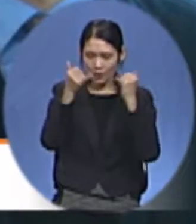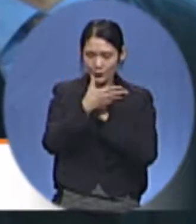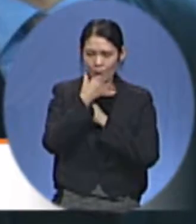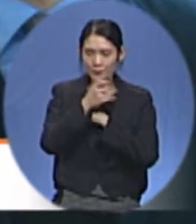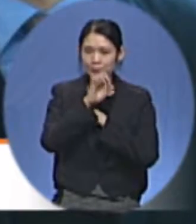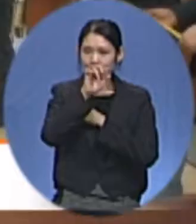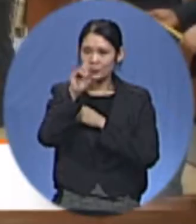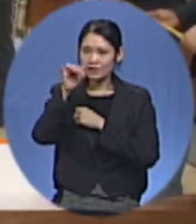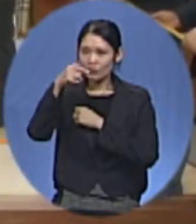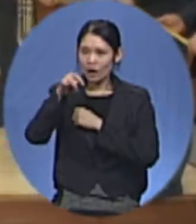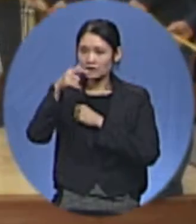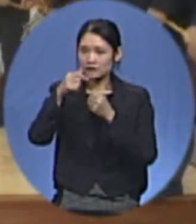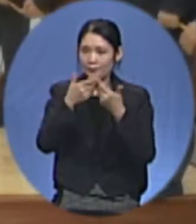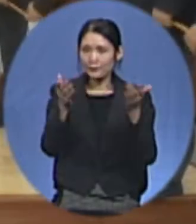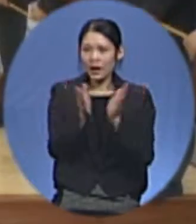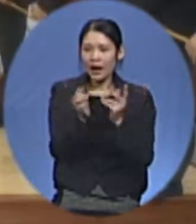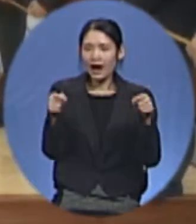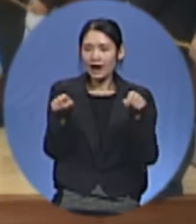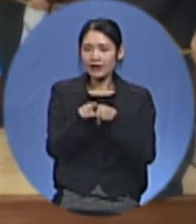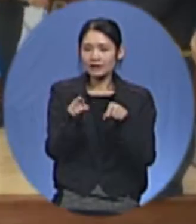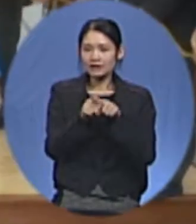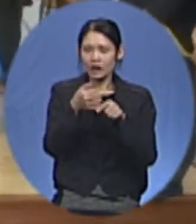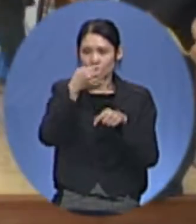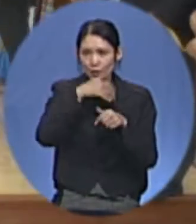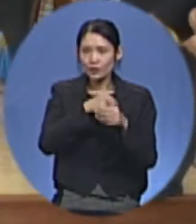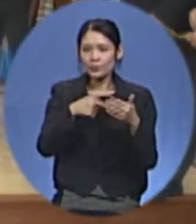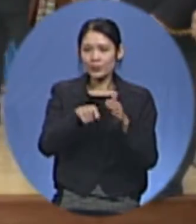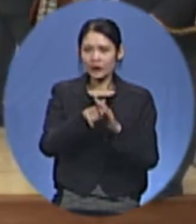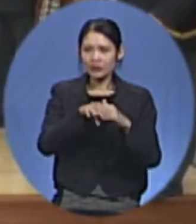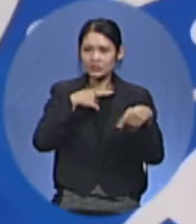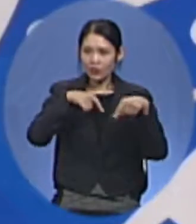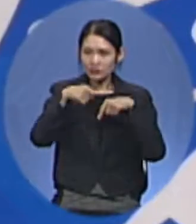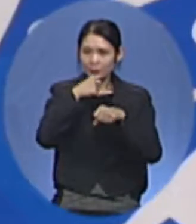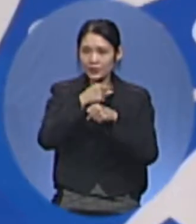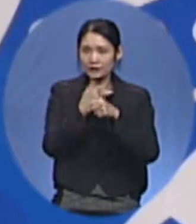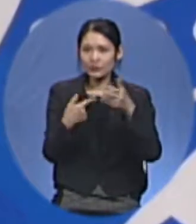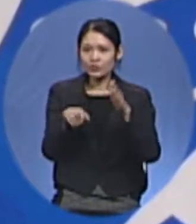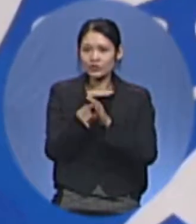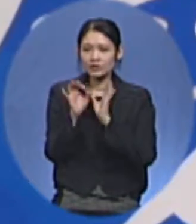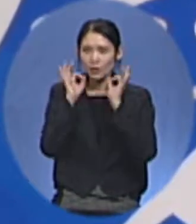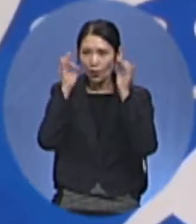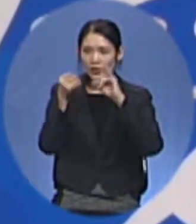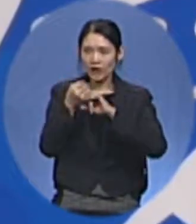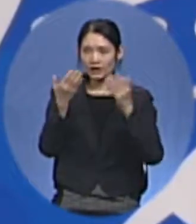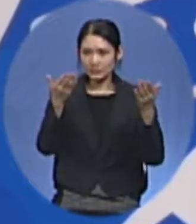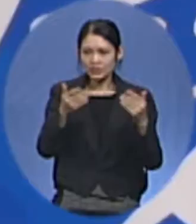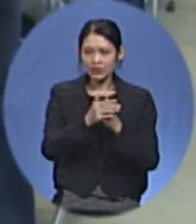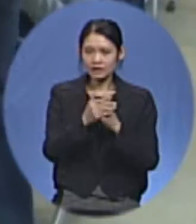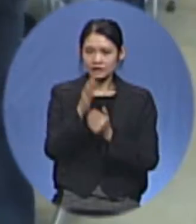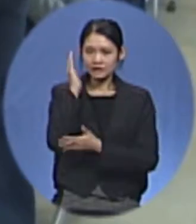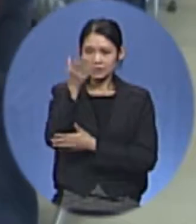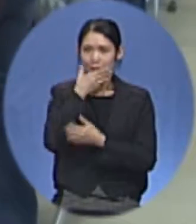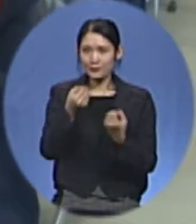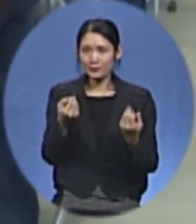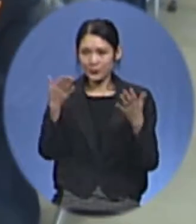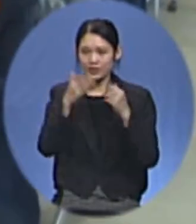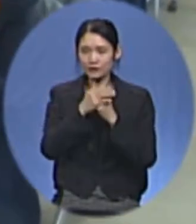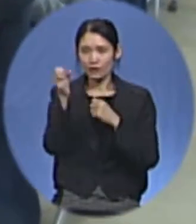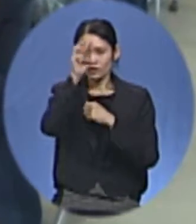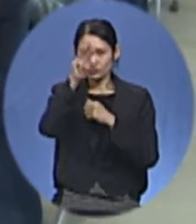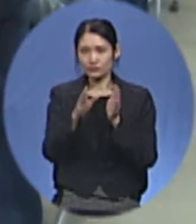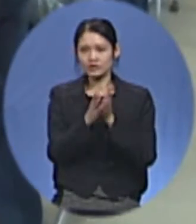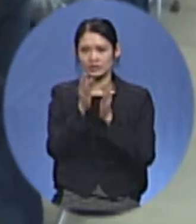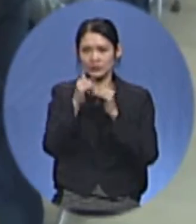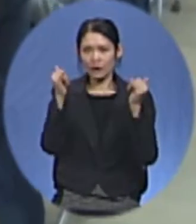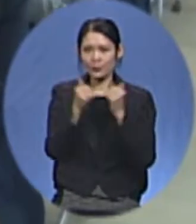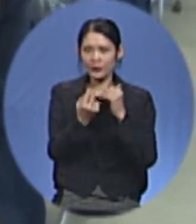거버넌스를 통해 효율적인 복지정책이 수립될 수 있도록 노력하겠다고 밝혔습니다. 특히 취임식에서는 광주시 사회복지협의회